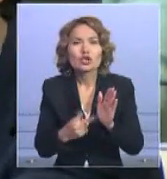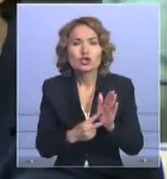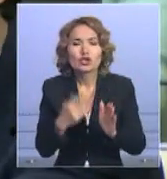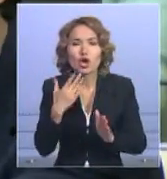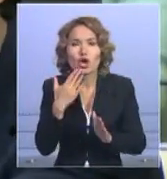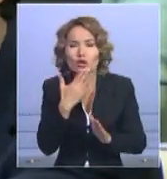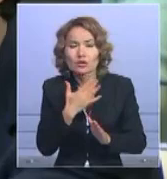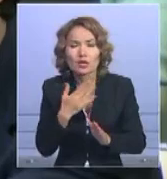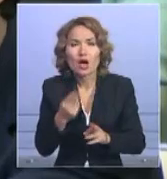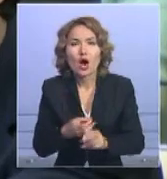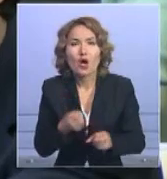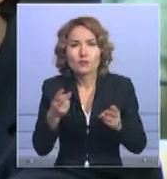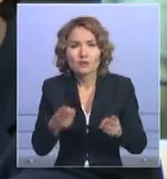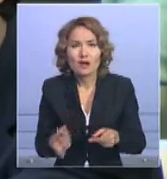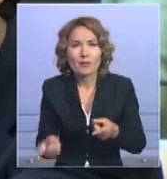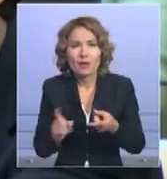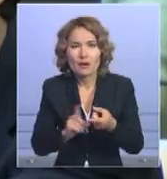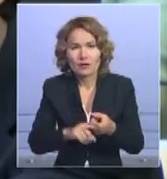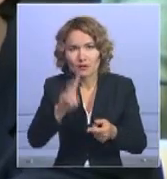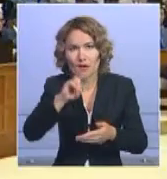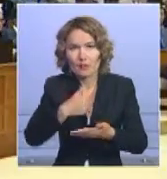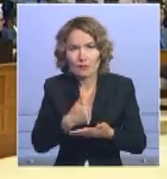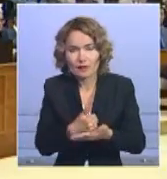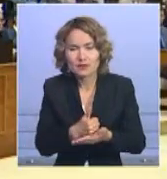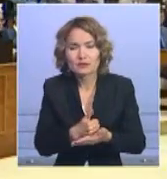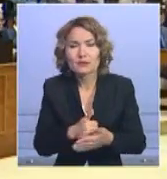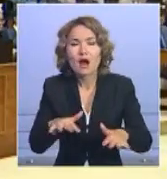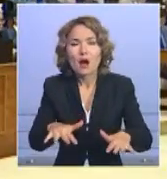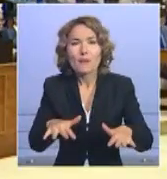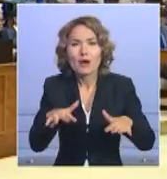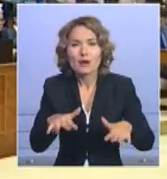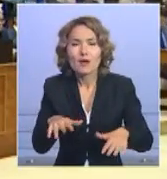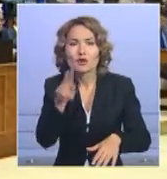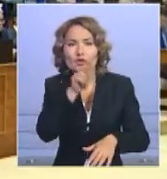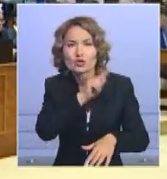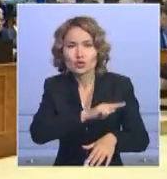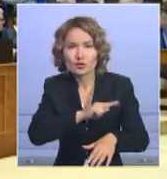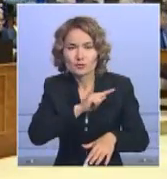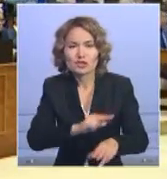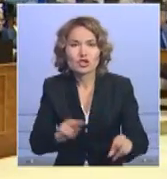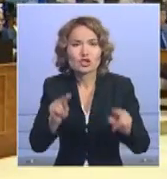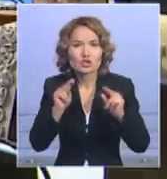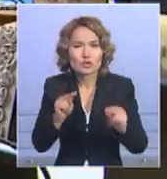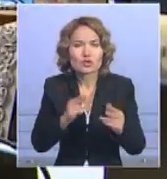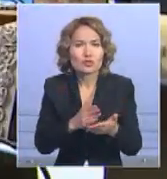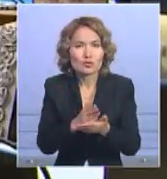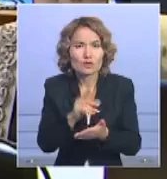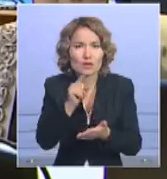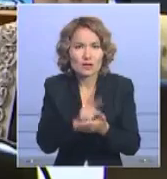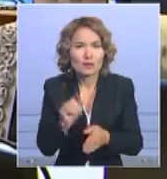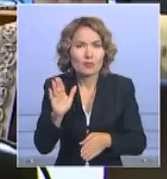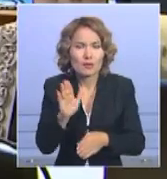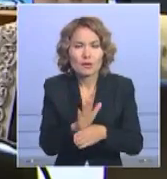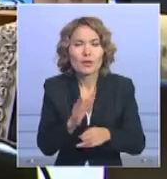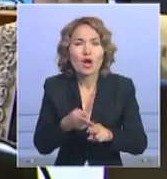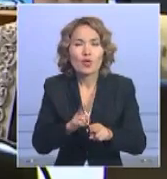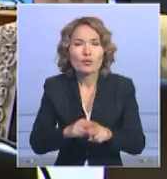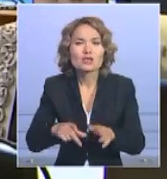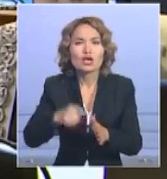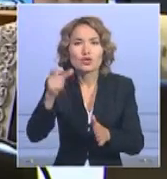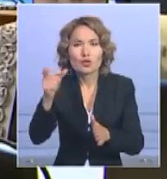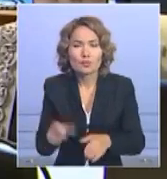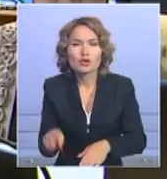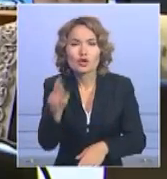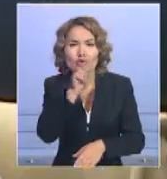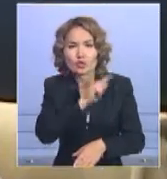қауіпсіздікпен байланысты. Оған қоса президент парламент жұмысының ашықтығын қамтамасыз етуді тапсырған еді. Осы орайда халық қалаулылары түсіндіру